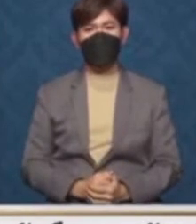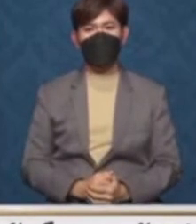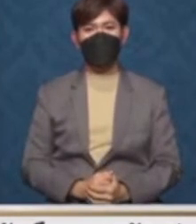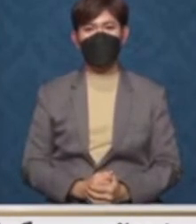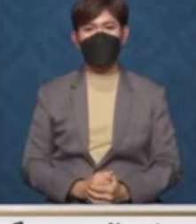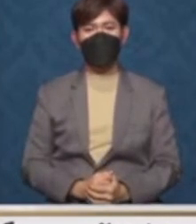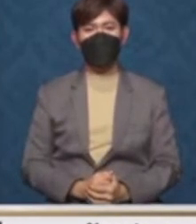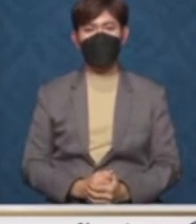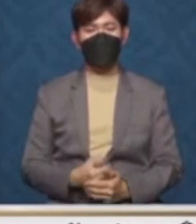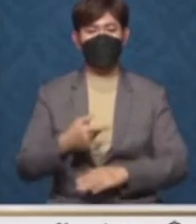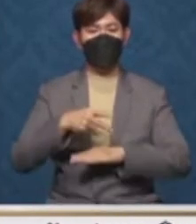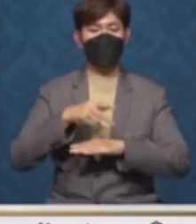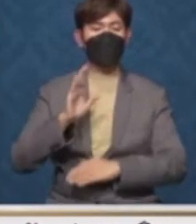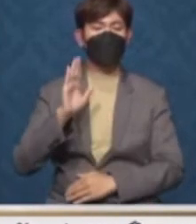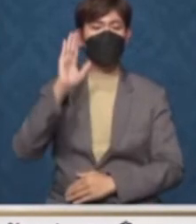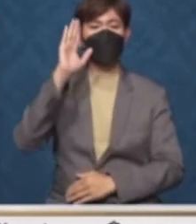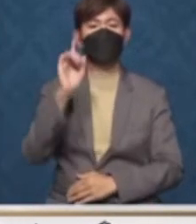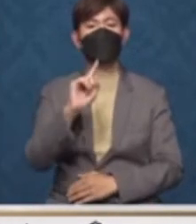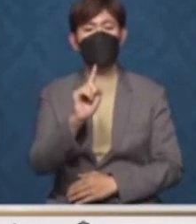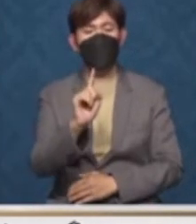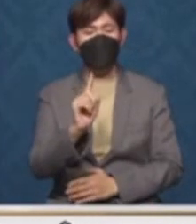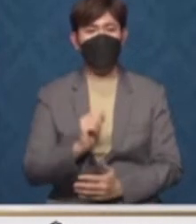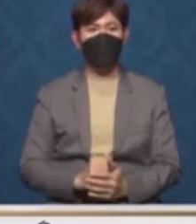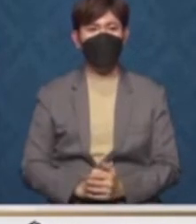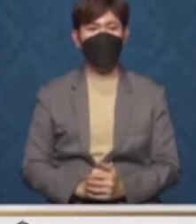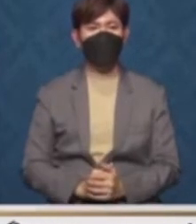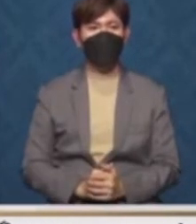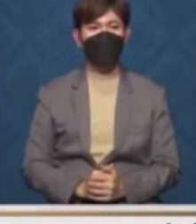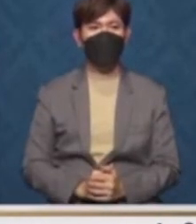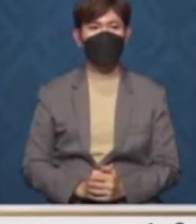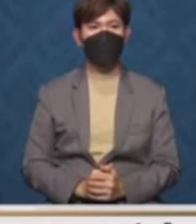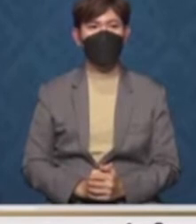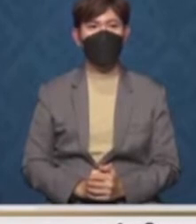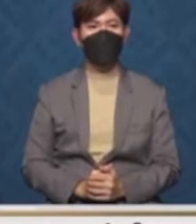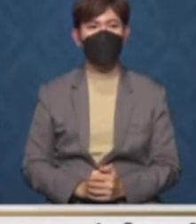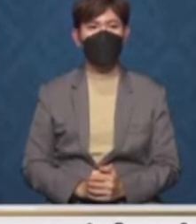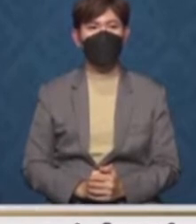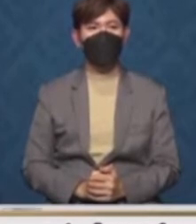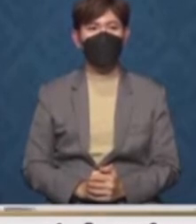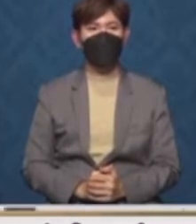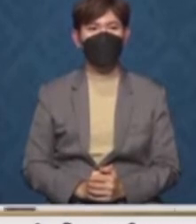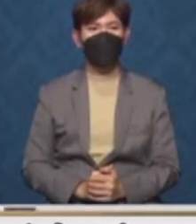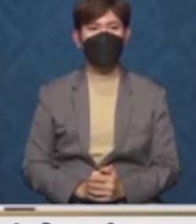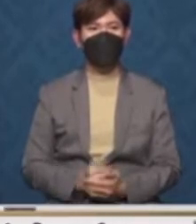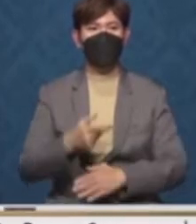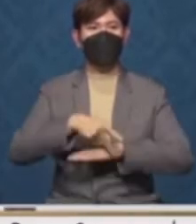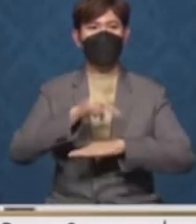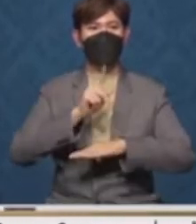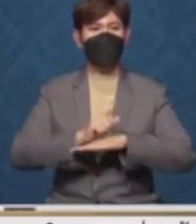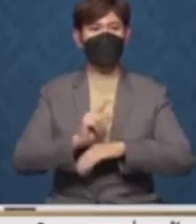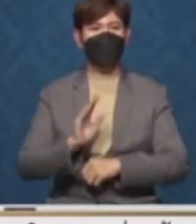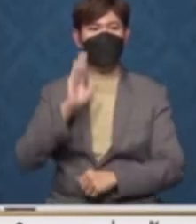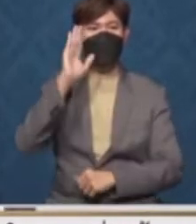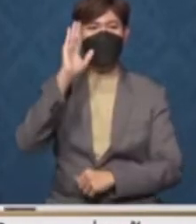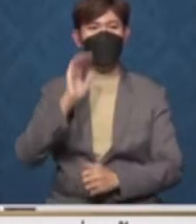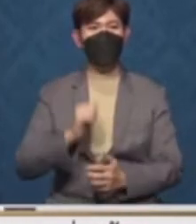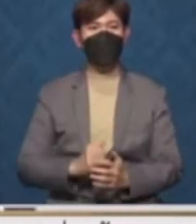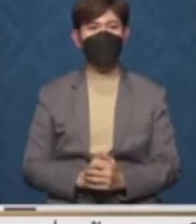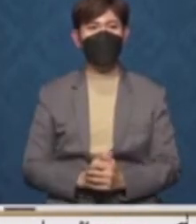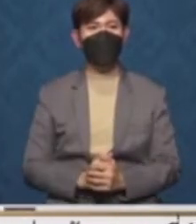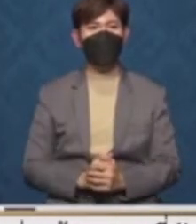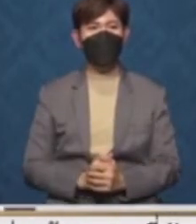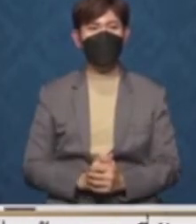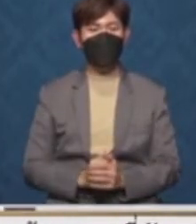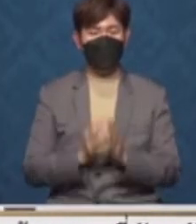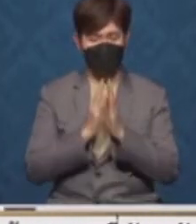ครับเชิญผู้ประท้วงครับเชิญครับเชิญครับ แม่ เชิญครับเชิญ ท่านประธานครับด้วยความเคารพผมกรุง